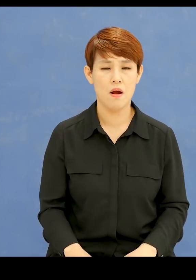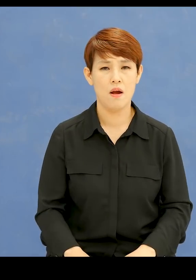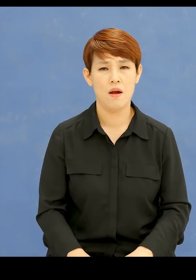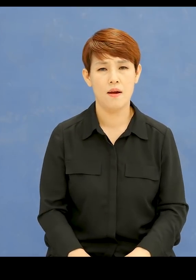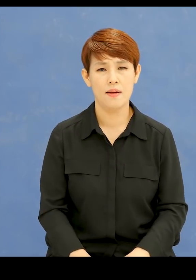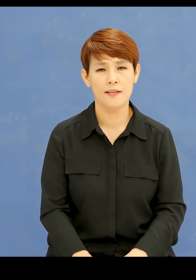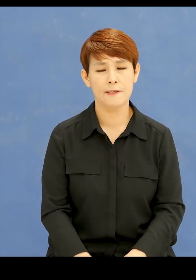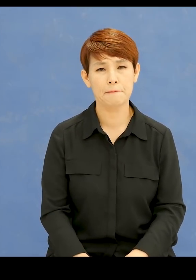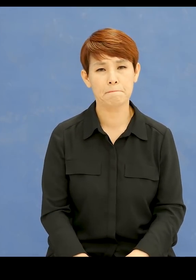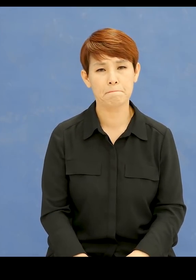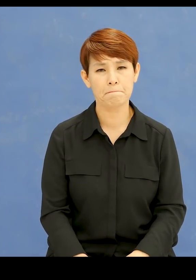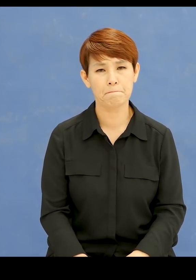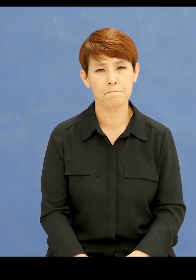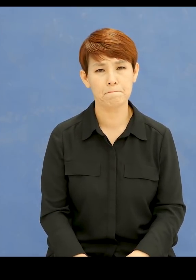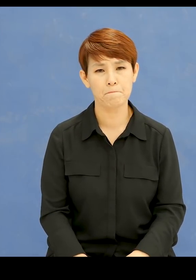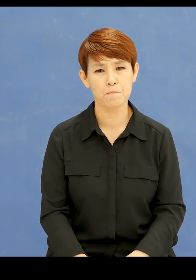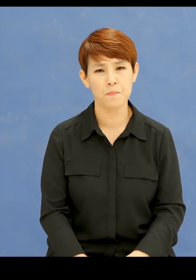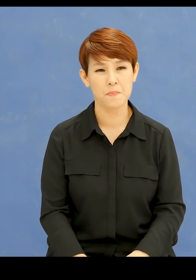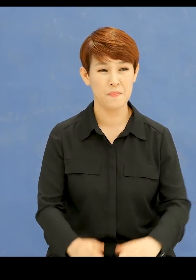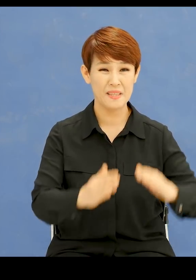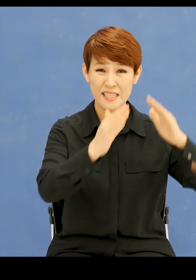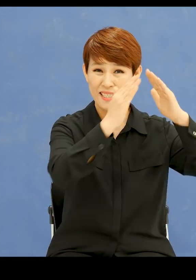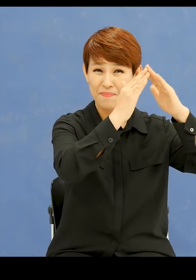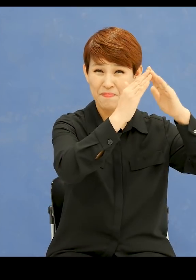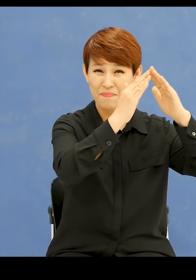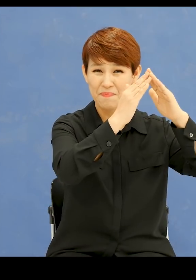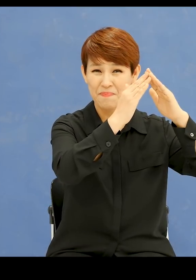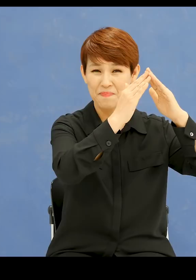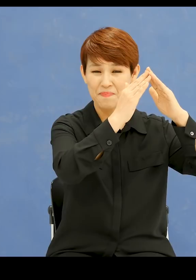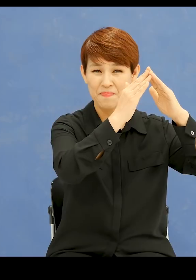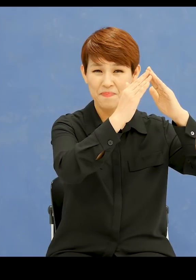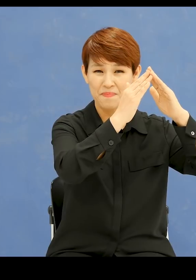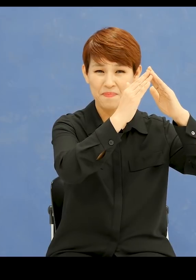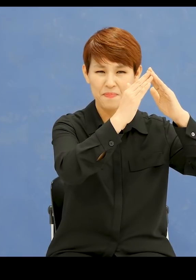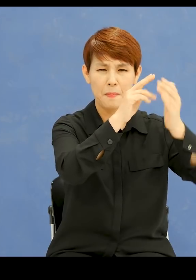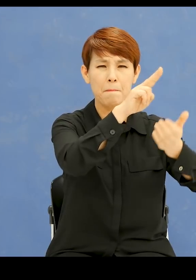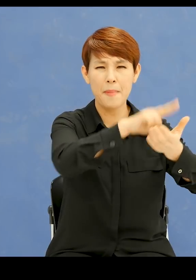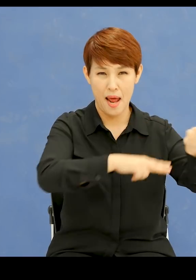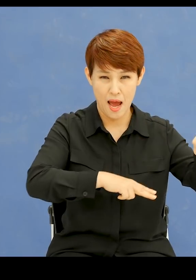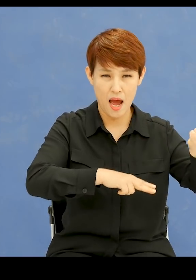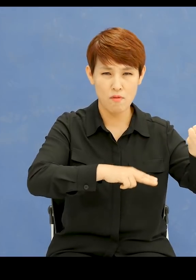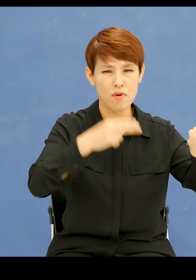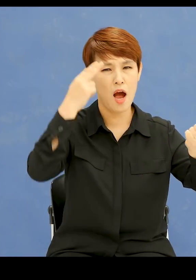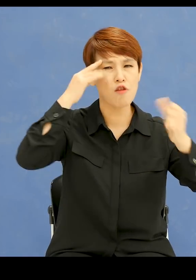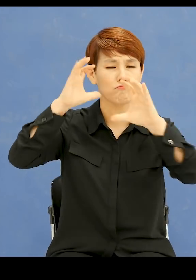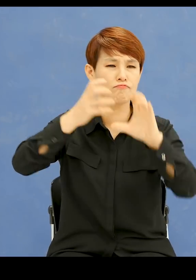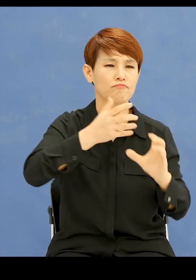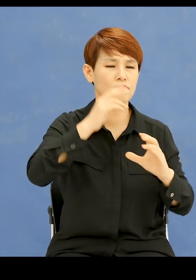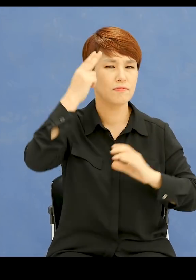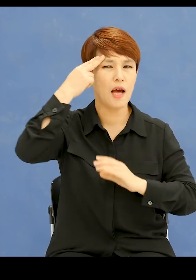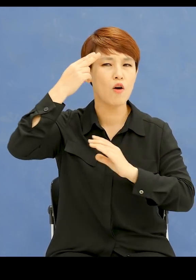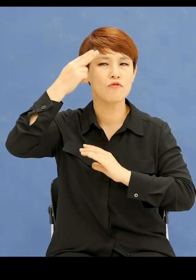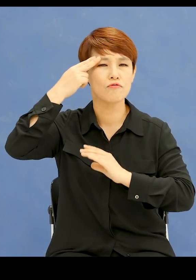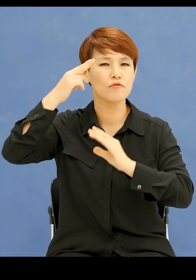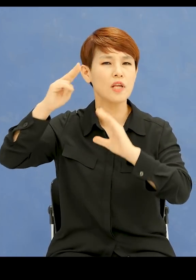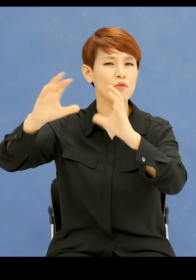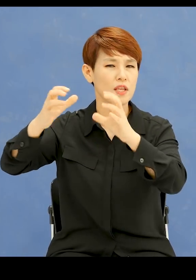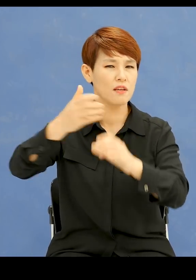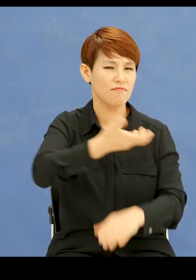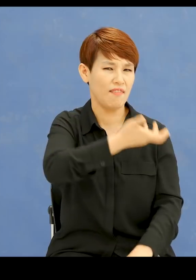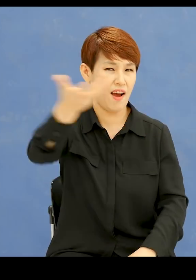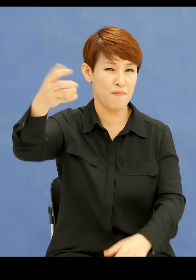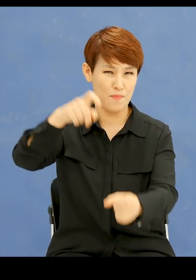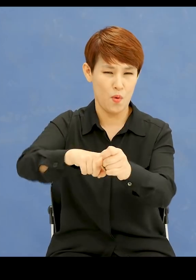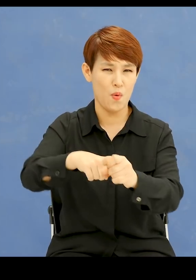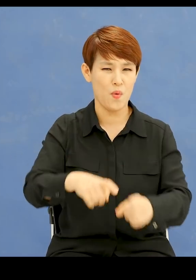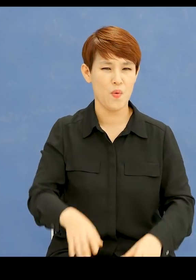한 달을 남겨놓고 돌아가셨어요. 그래서 집을 이제 그 팔아야 되니까 한국 집을 정리하려고 저희가 그때 굉장히 좋은